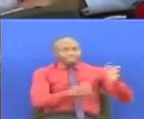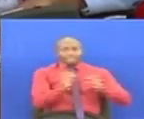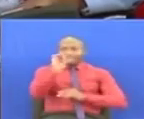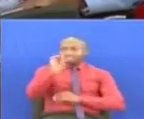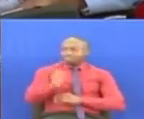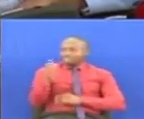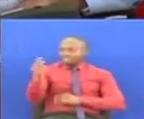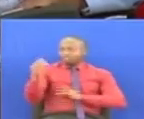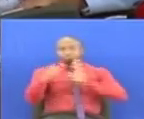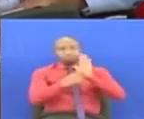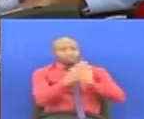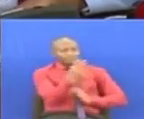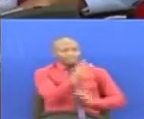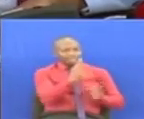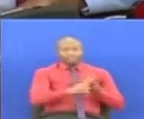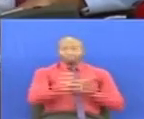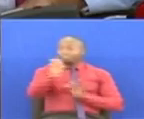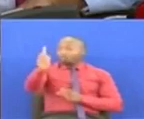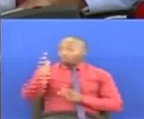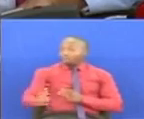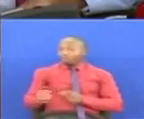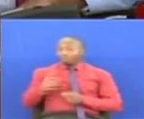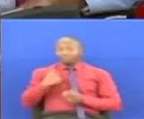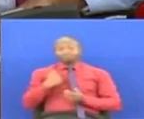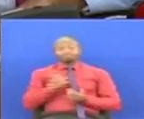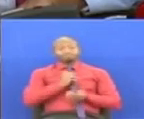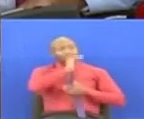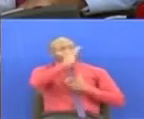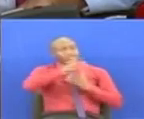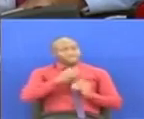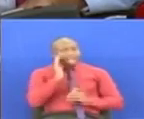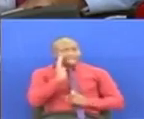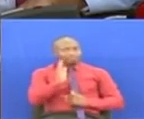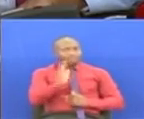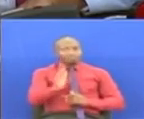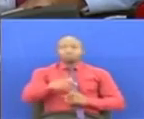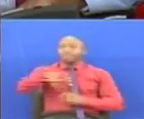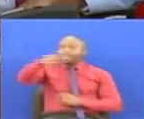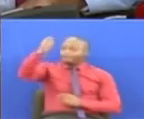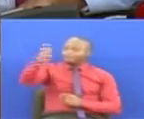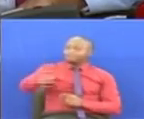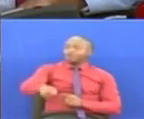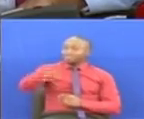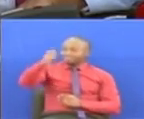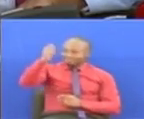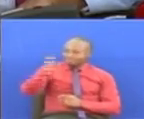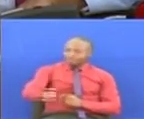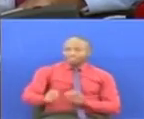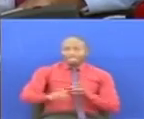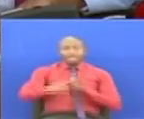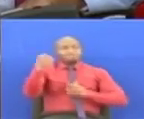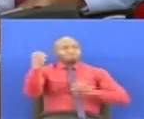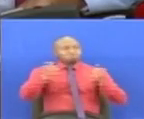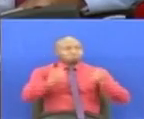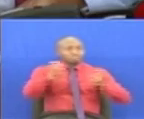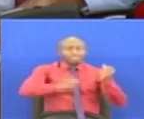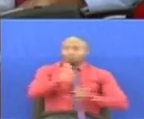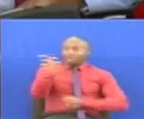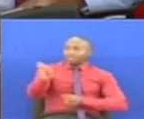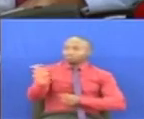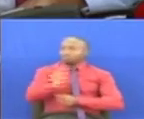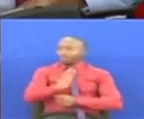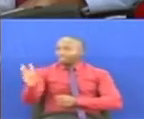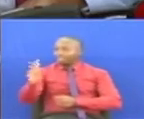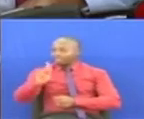3.2%. Kwa maana hiyo hapa nirudi pale pa kuendelea kupongeza, ni Napenda kumpongeza mkurugenzi wa halmashauri ya wilaya